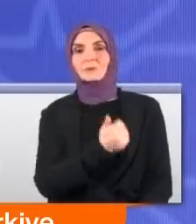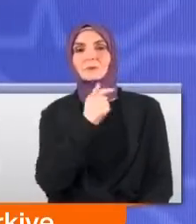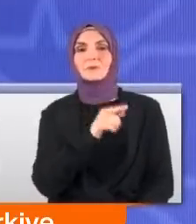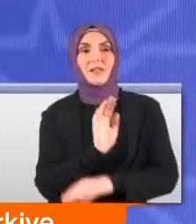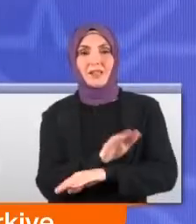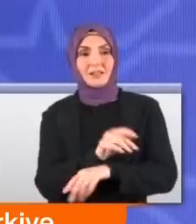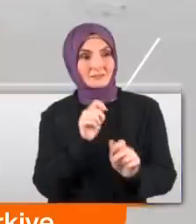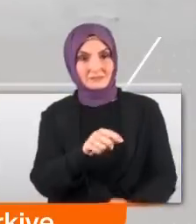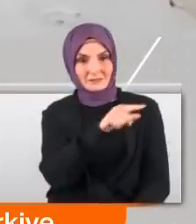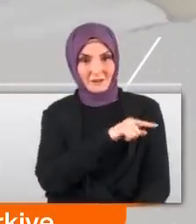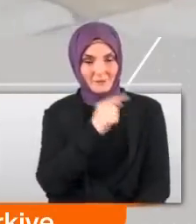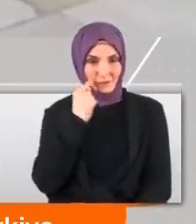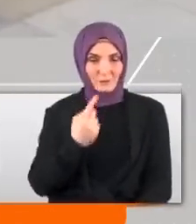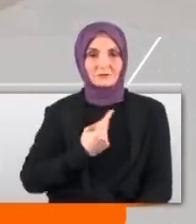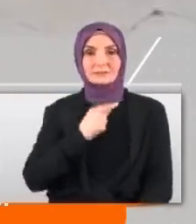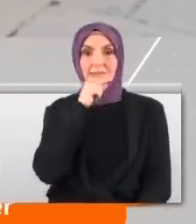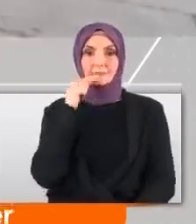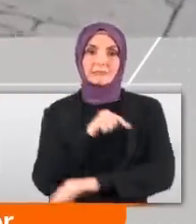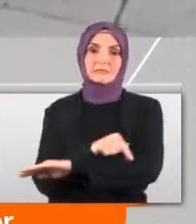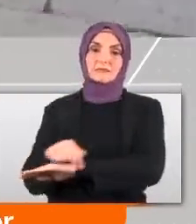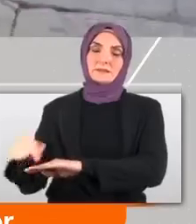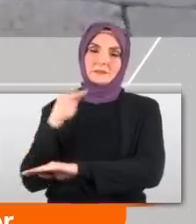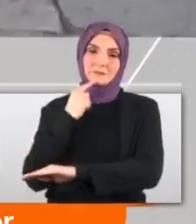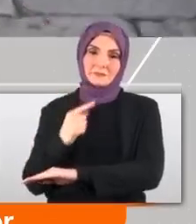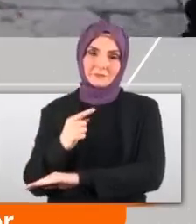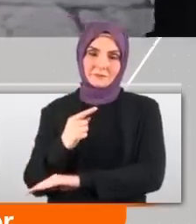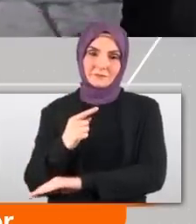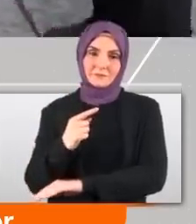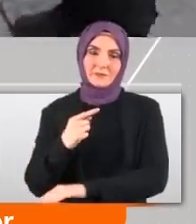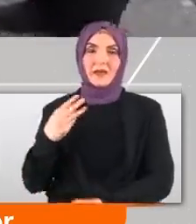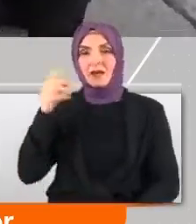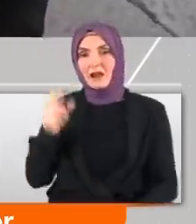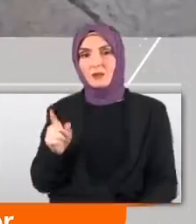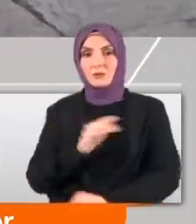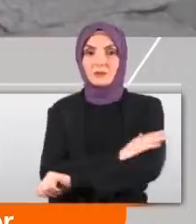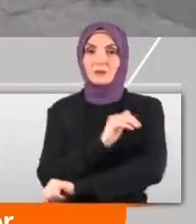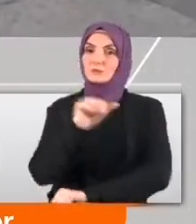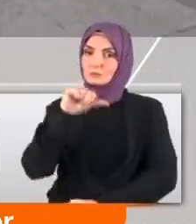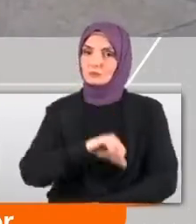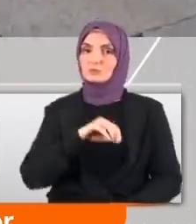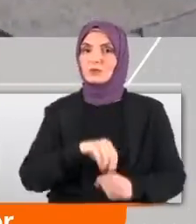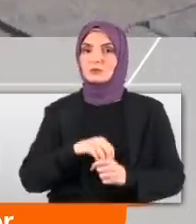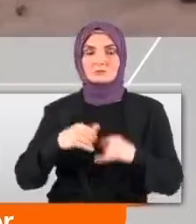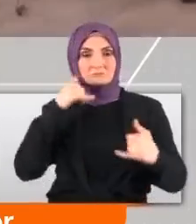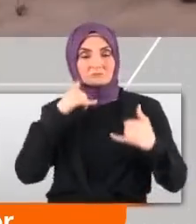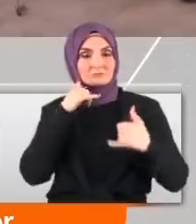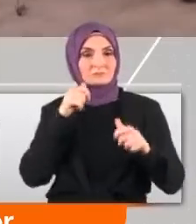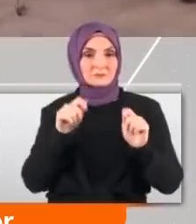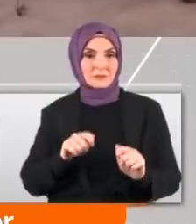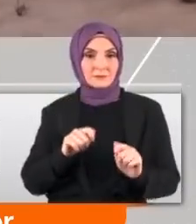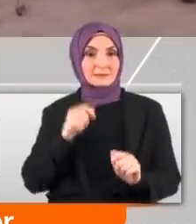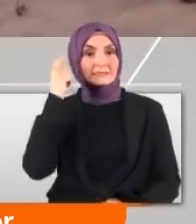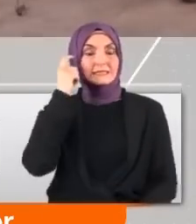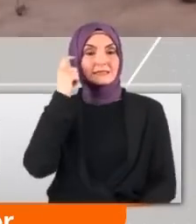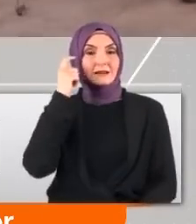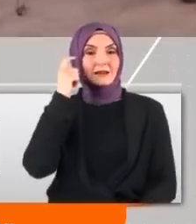kırmızı çizgimizdir. Tansiyonun düşmesi için Cumhurbaşkanı Erdoğan da girdi devreye. İsrail'in mevkidaşı Herzog'u bir kez